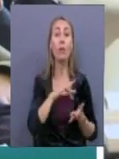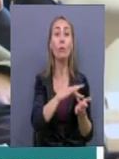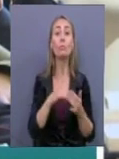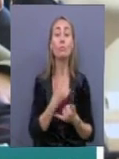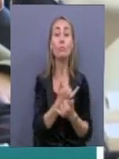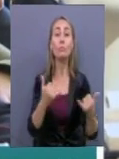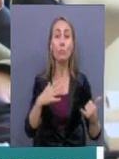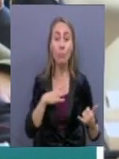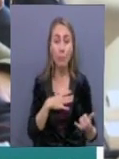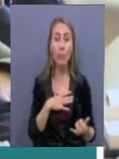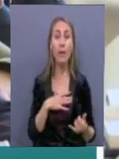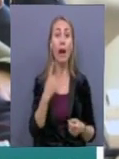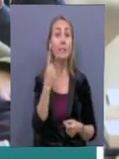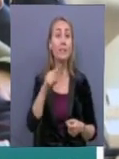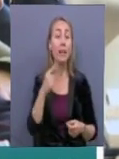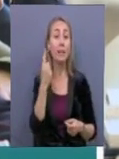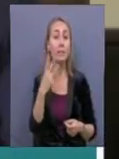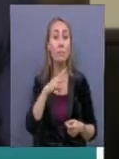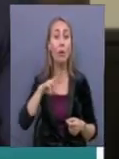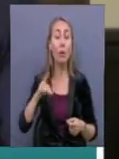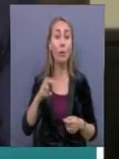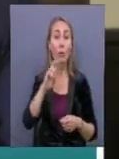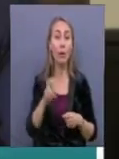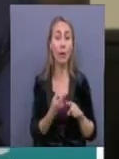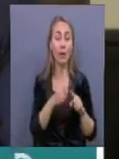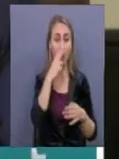де қамтиды деп жоспарланған. Оның үстіне биыл өңірдегі